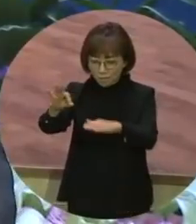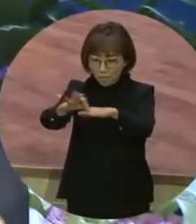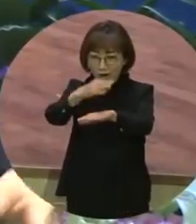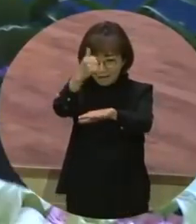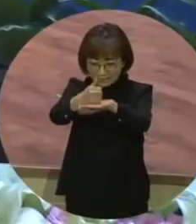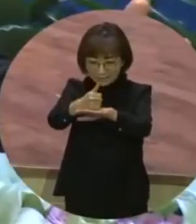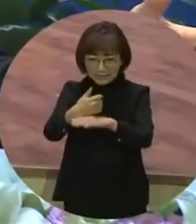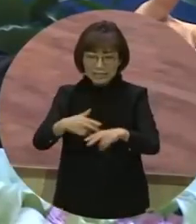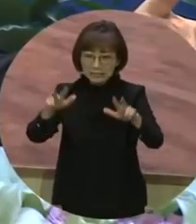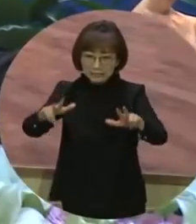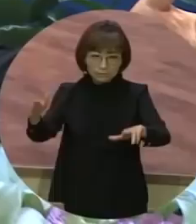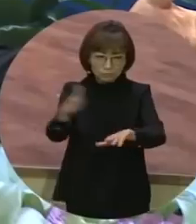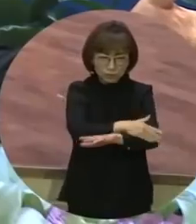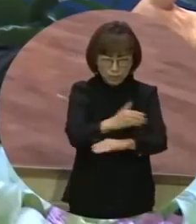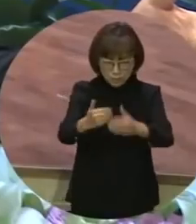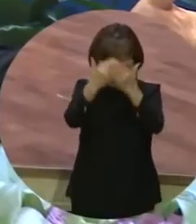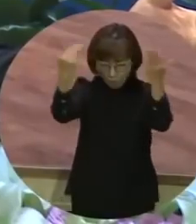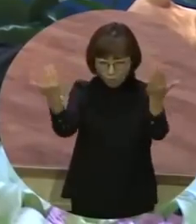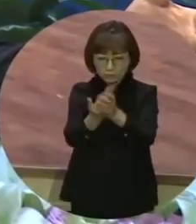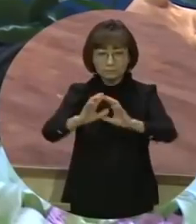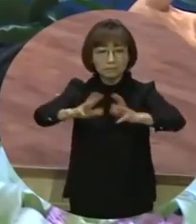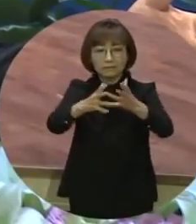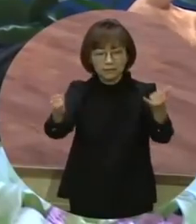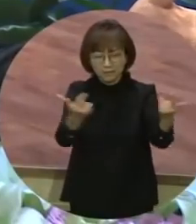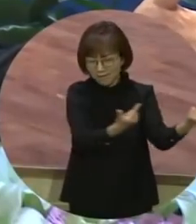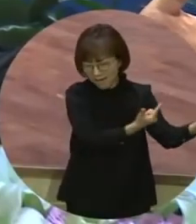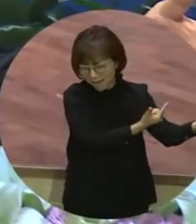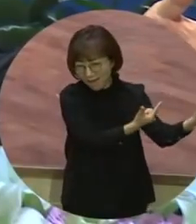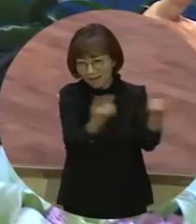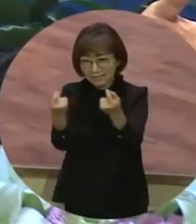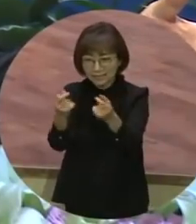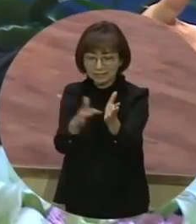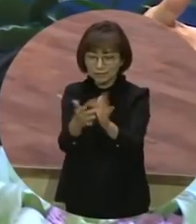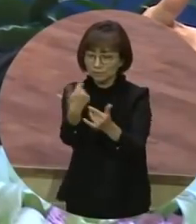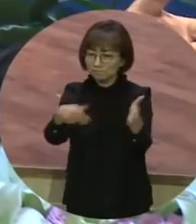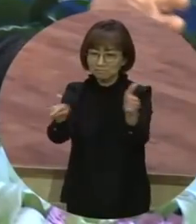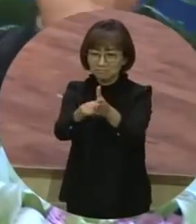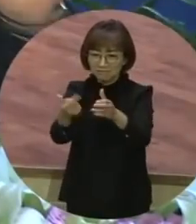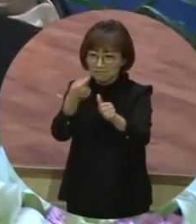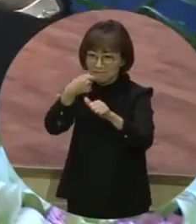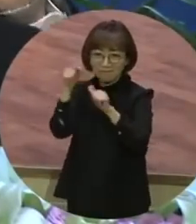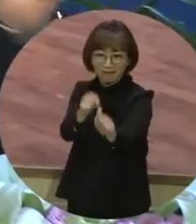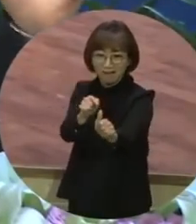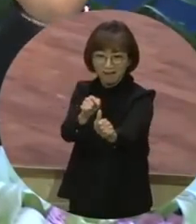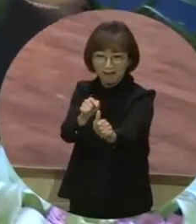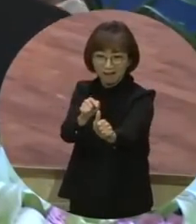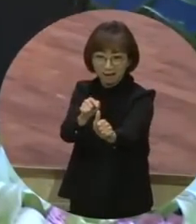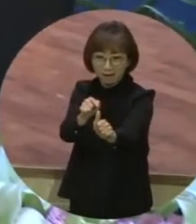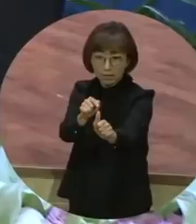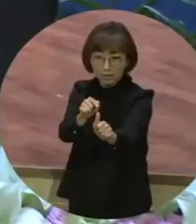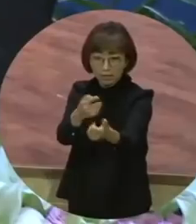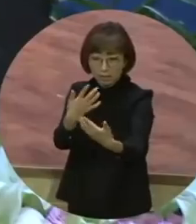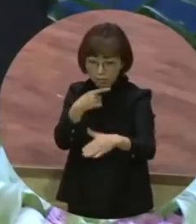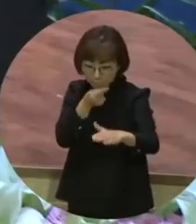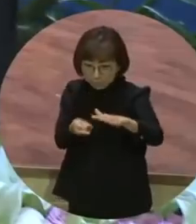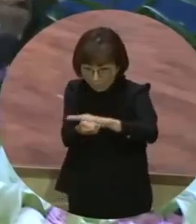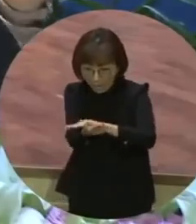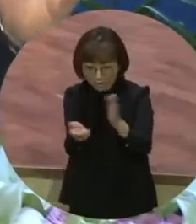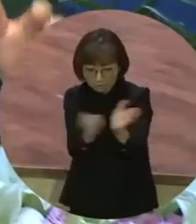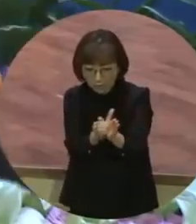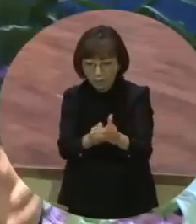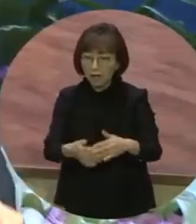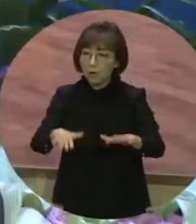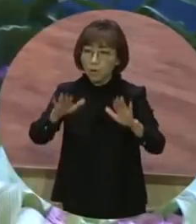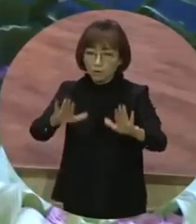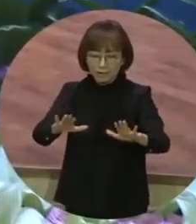선포했어요. 그러니까 막 황제가 막 핍박을 300년 동안 하더니 갑자기 바뀌어가 기독교